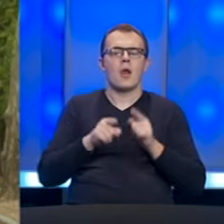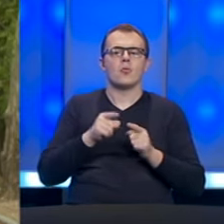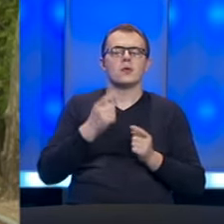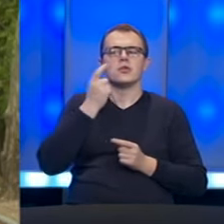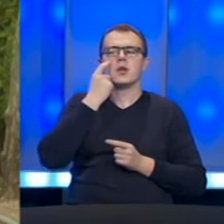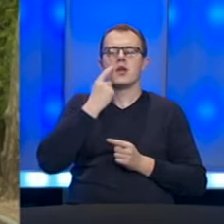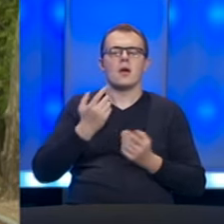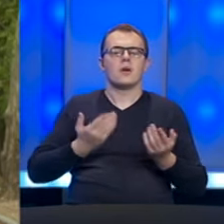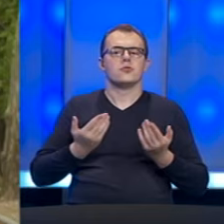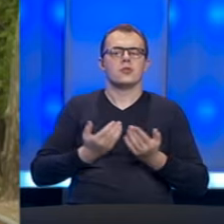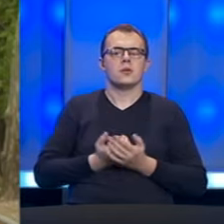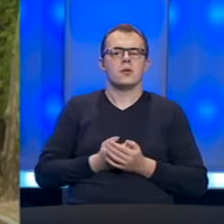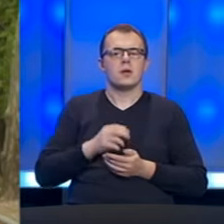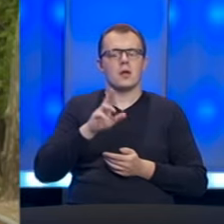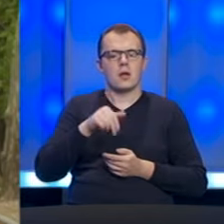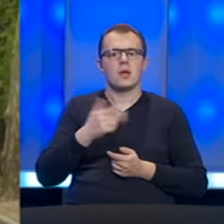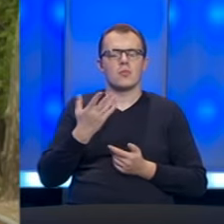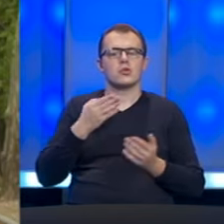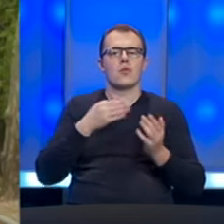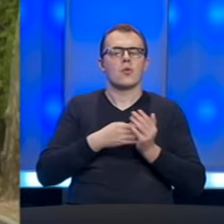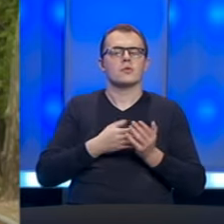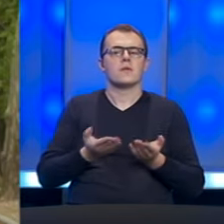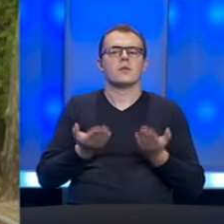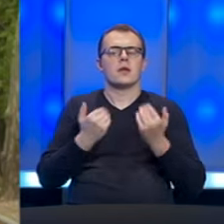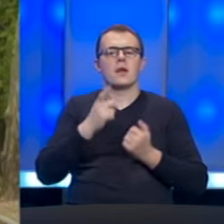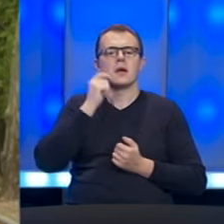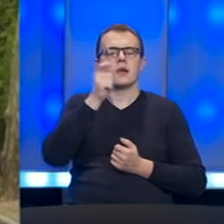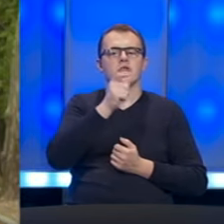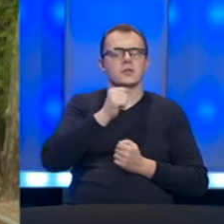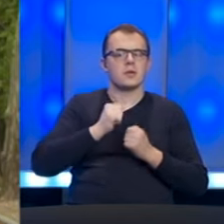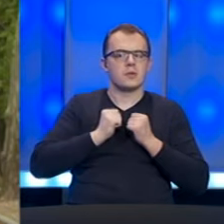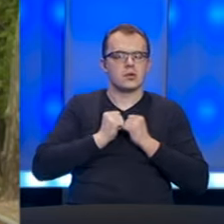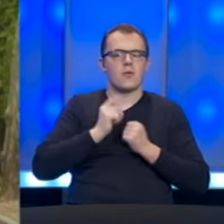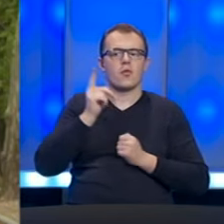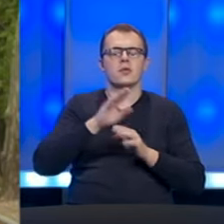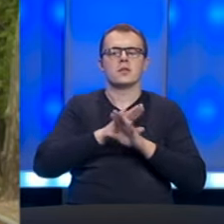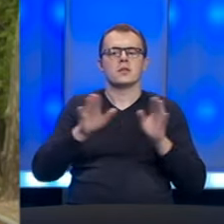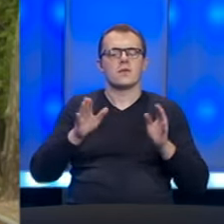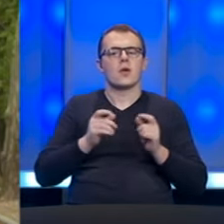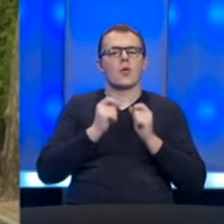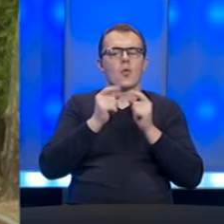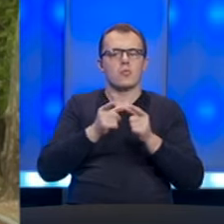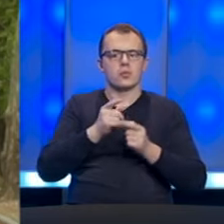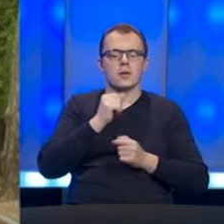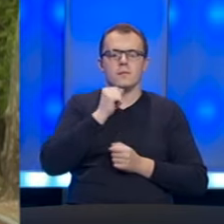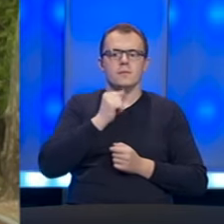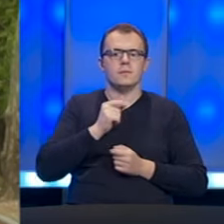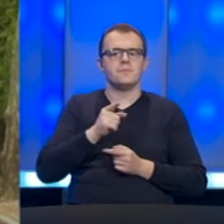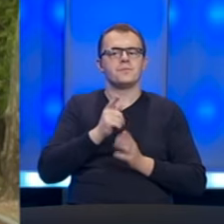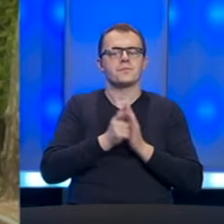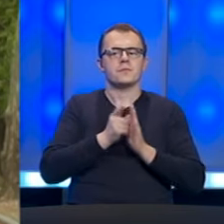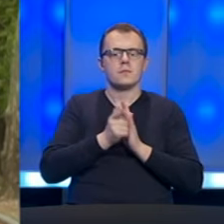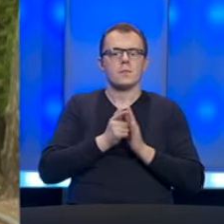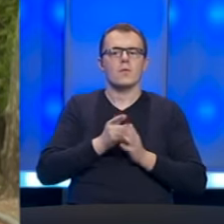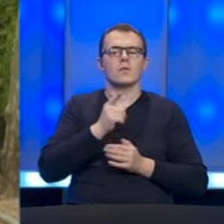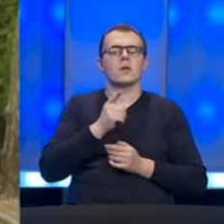način možemo konstatovati da građani se pridržavaju onih svih uputa do ovog momenta.